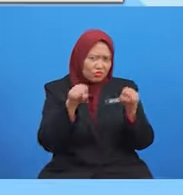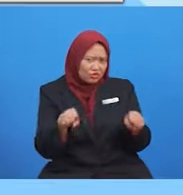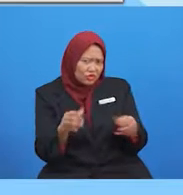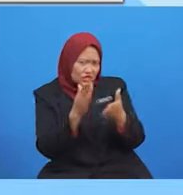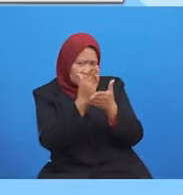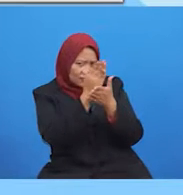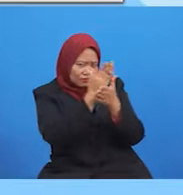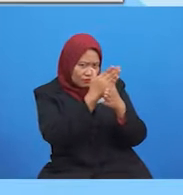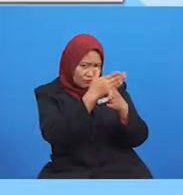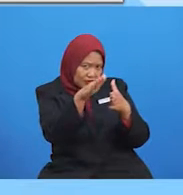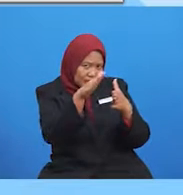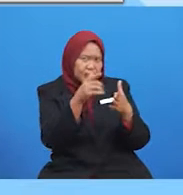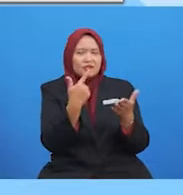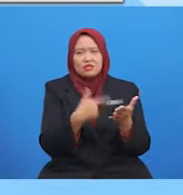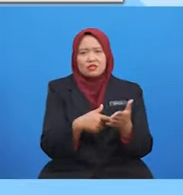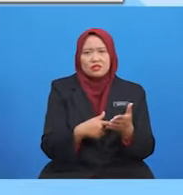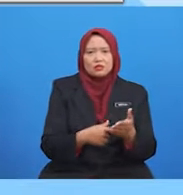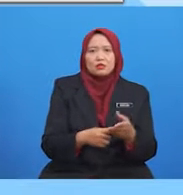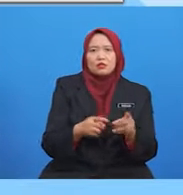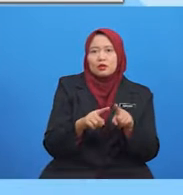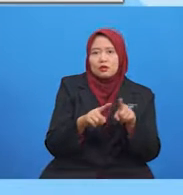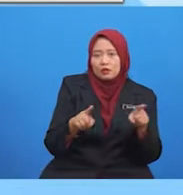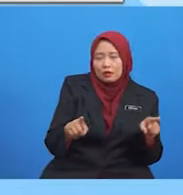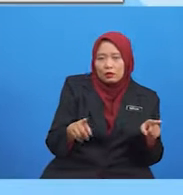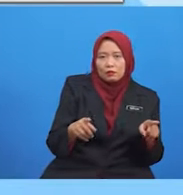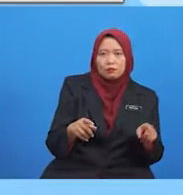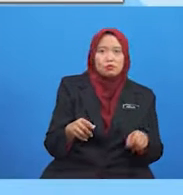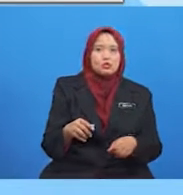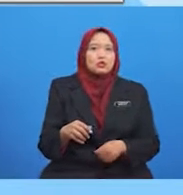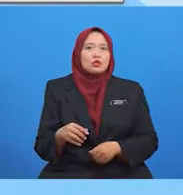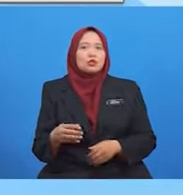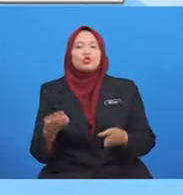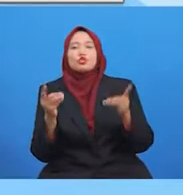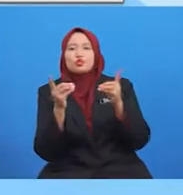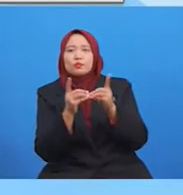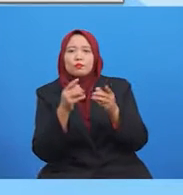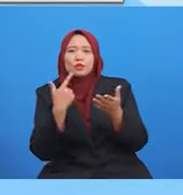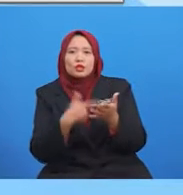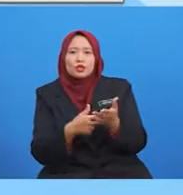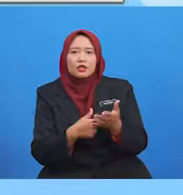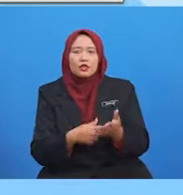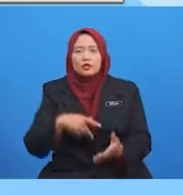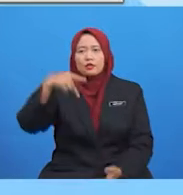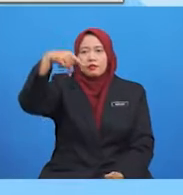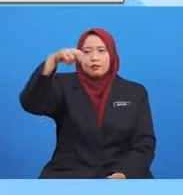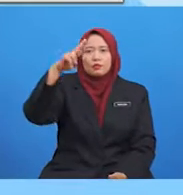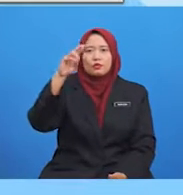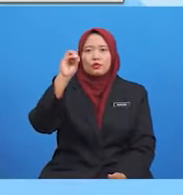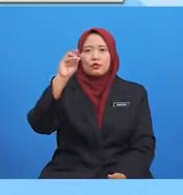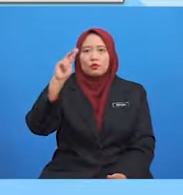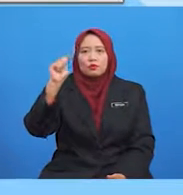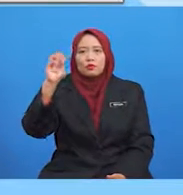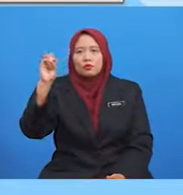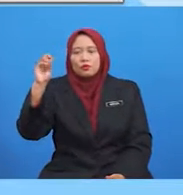perkembangan sains telah berjaya menemukan zarah yang lebih kecil, iaitu proton, elektron dan